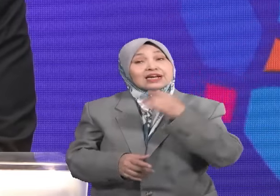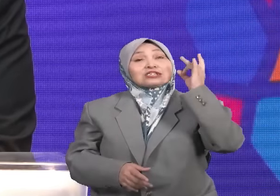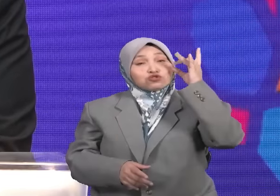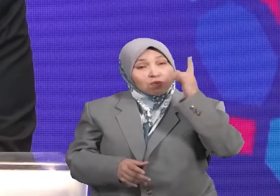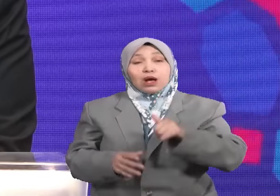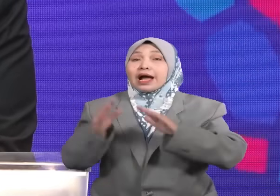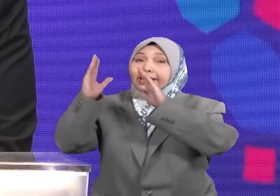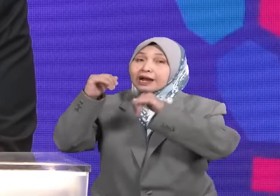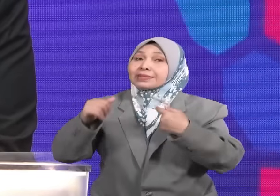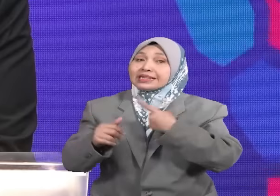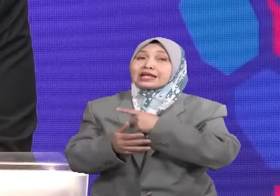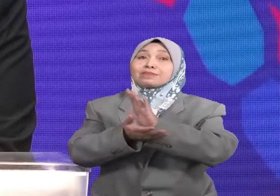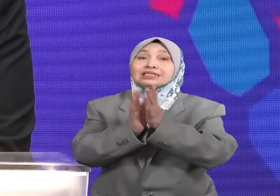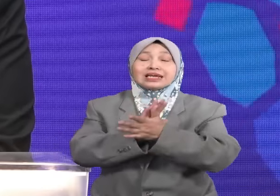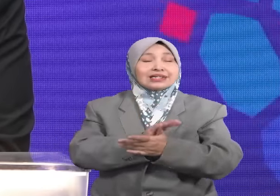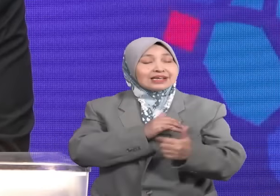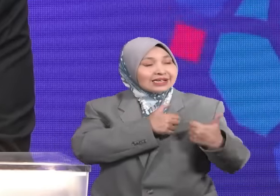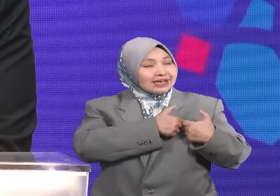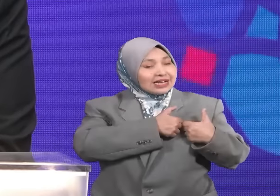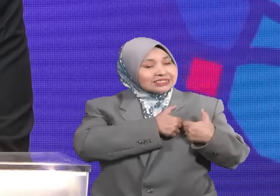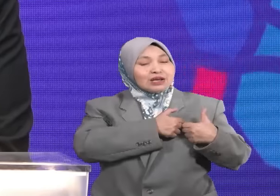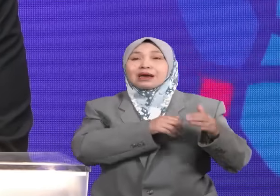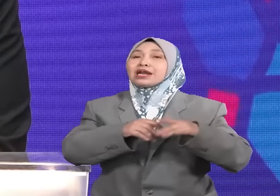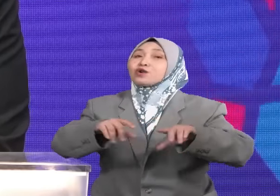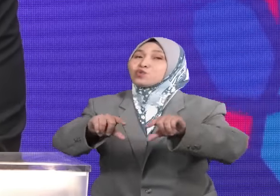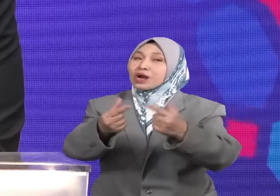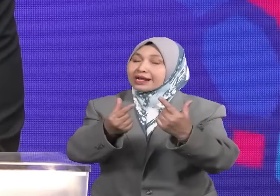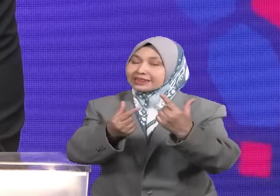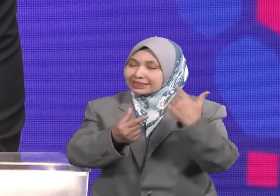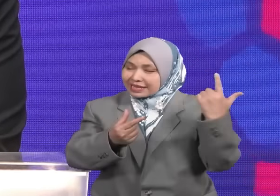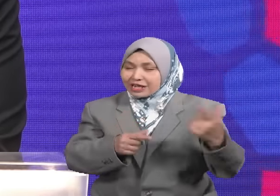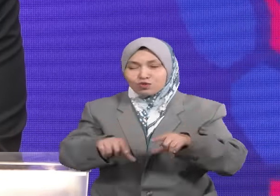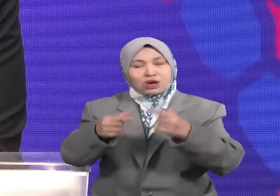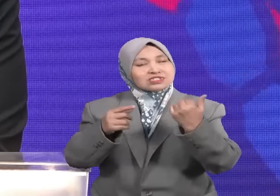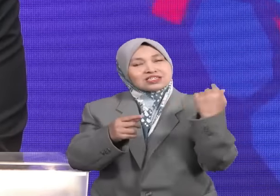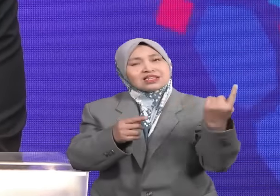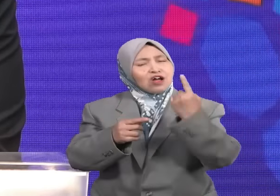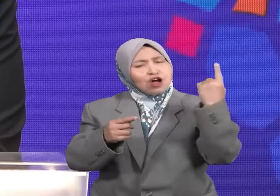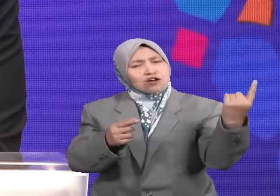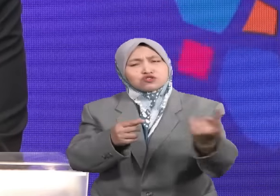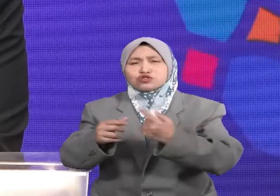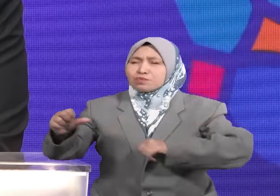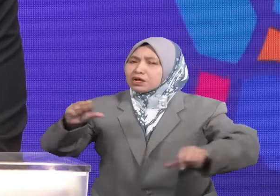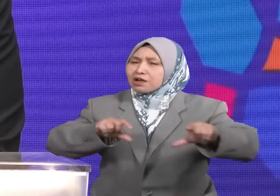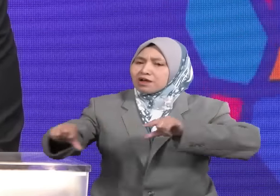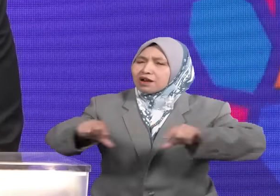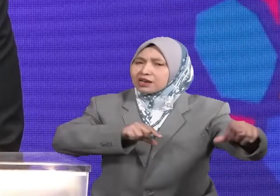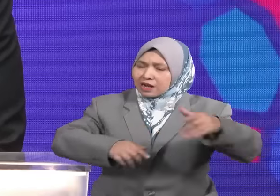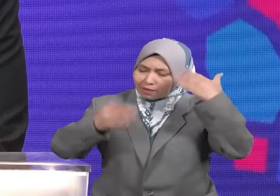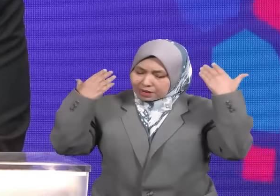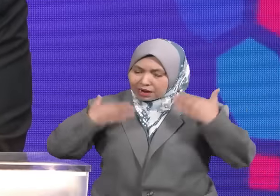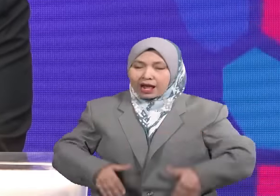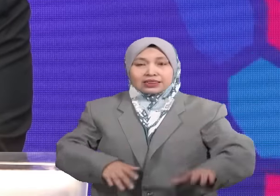Mudah-mudahan kita menjadi kekasih kepada Al-Quran dan Al-Quran sentiasa bergerak dalam diri kita, berakhlak dengan Al-Quran, beradab